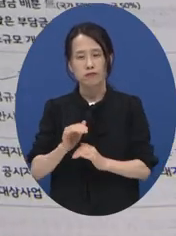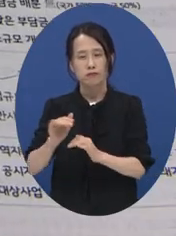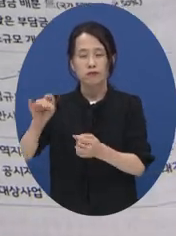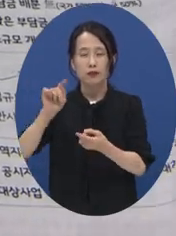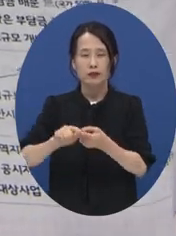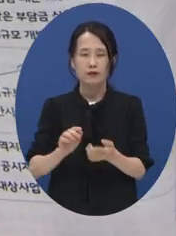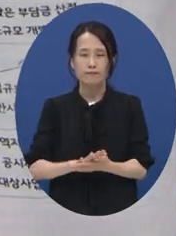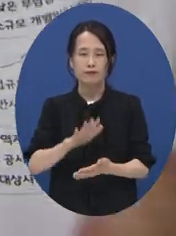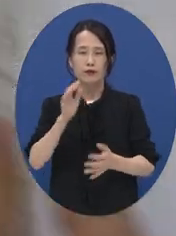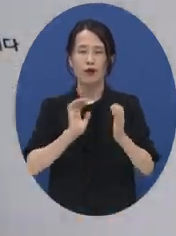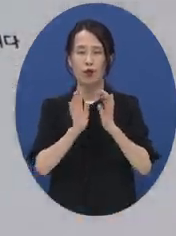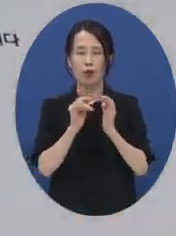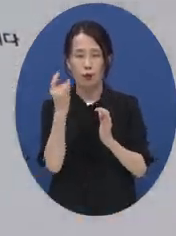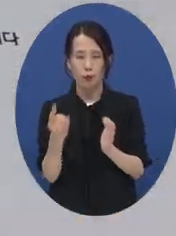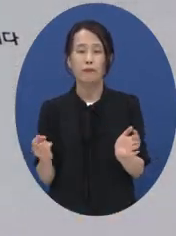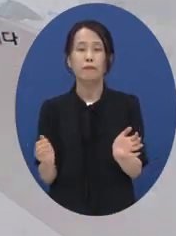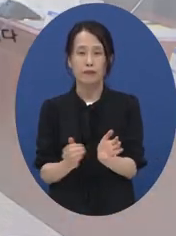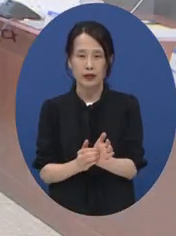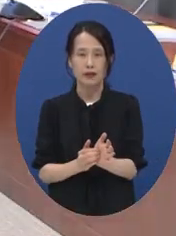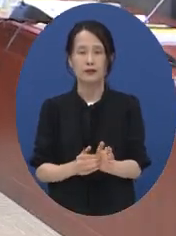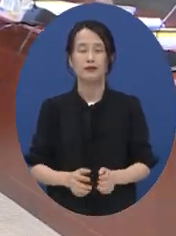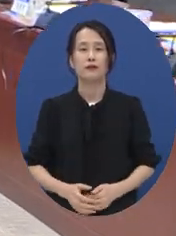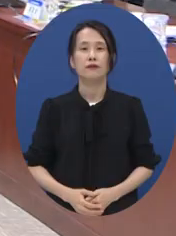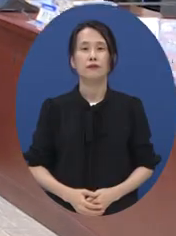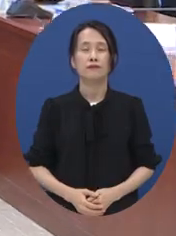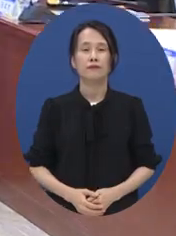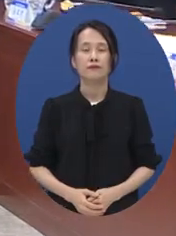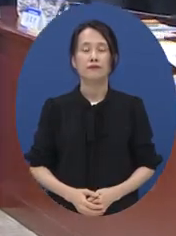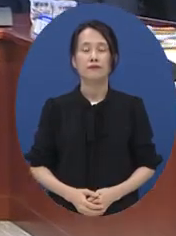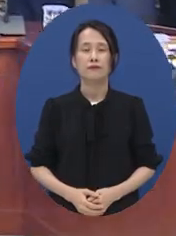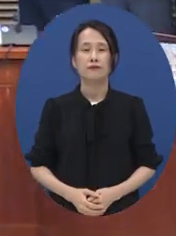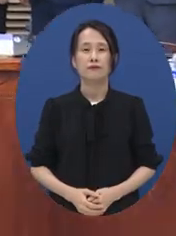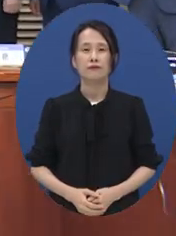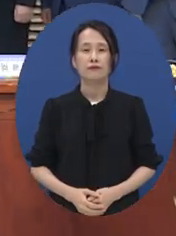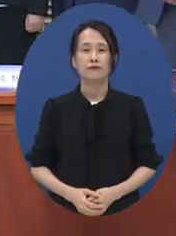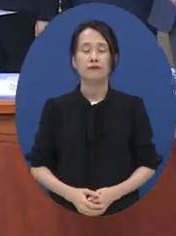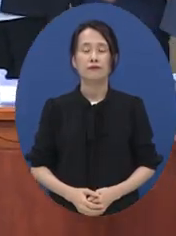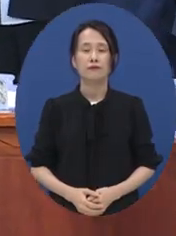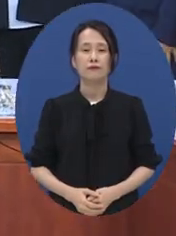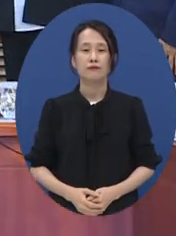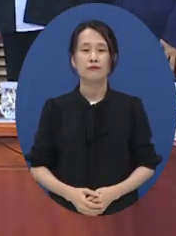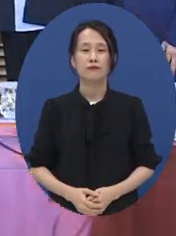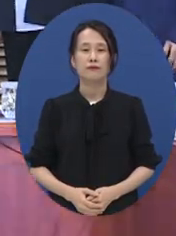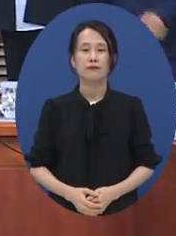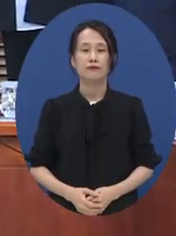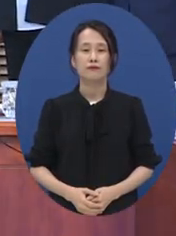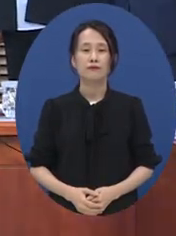등에 대해 열띤 토론을 진행했습니다. 경기CTV 최창순입니다.